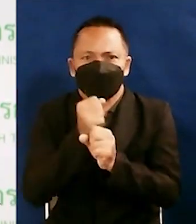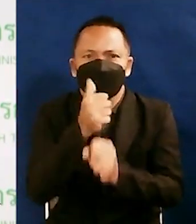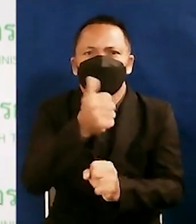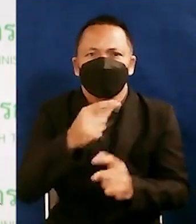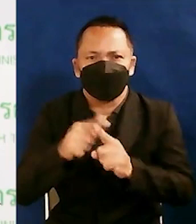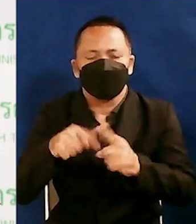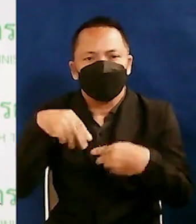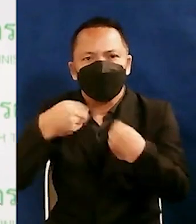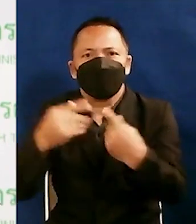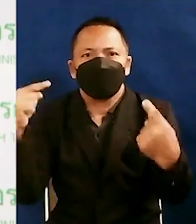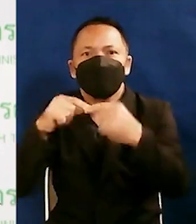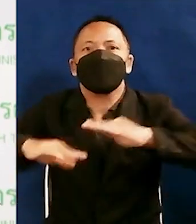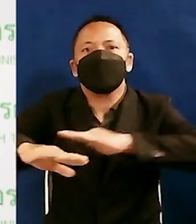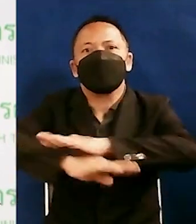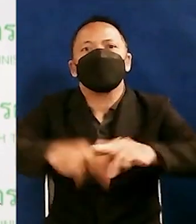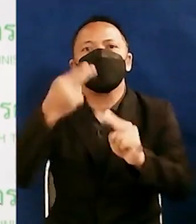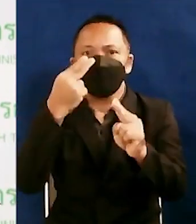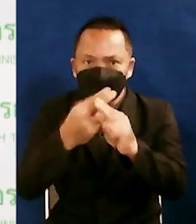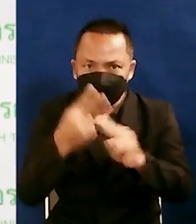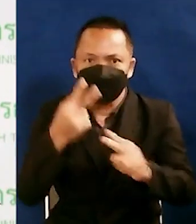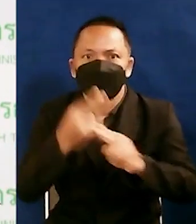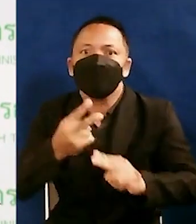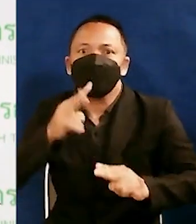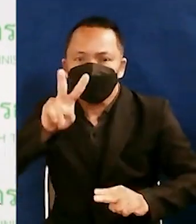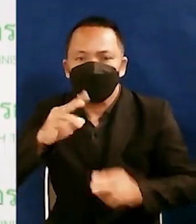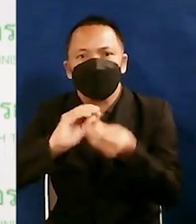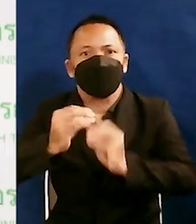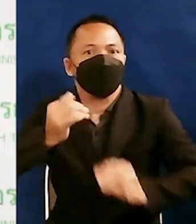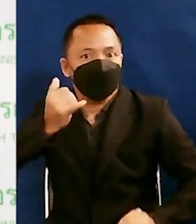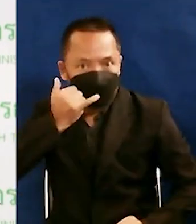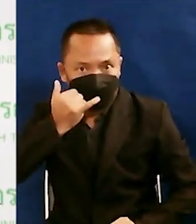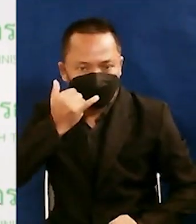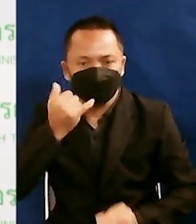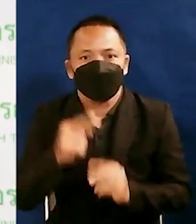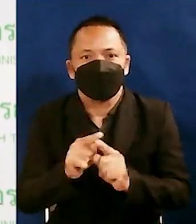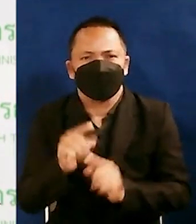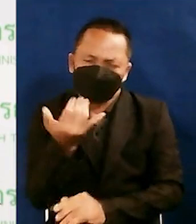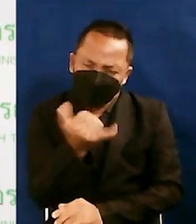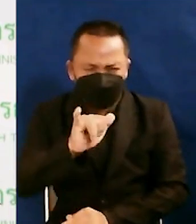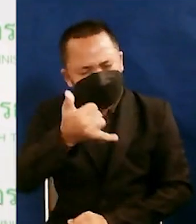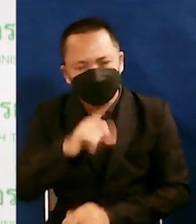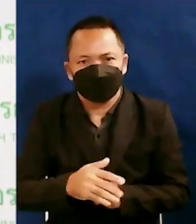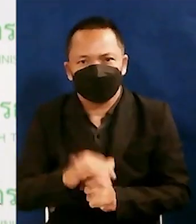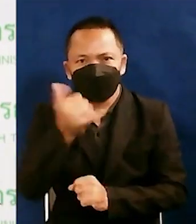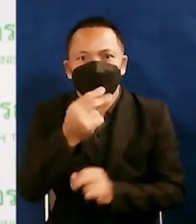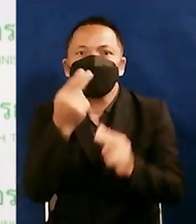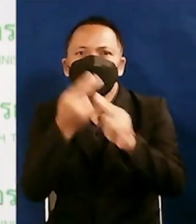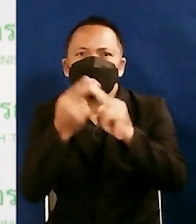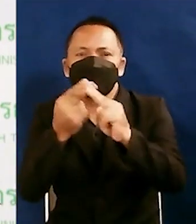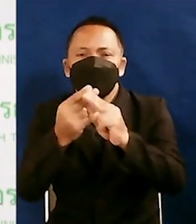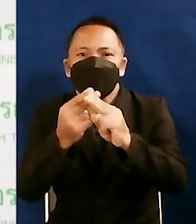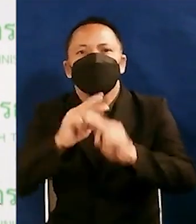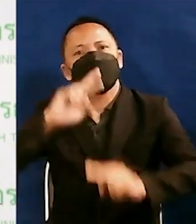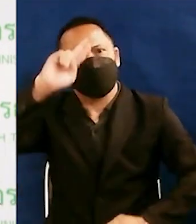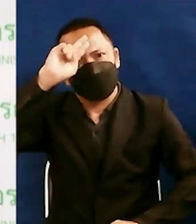ที่ได้ไปก็จะเป็นในส่วนเบื้องต้นก็คือชื่อนามสกุลแล้วก็เบอร์โทรศัพท์นะคะบางท่านก็อาจจะมีรายชื่อโรคที่เป็น